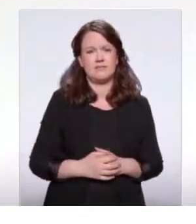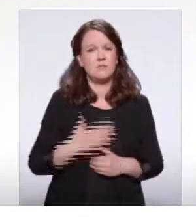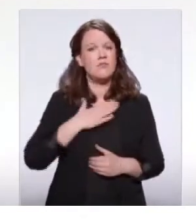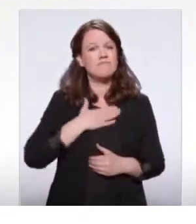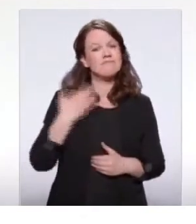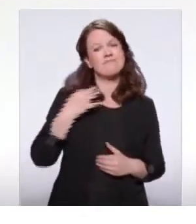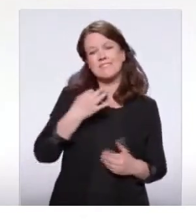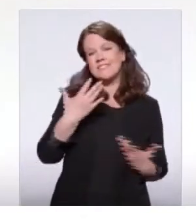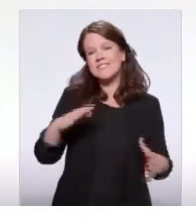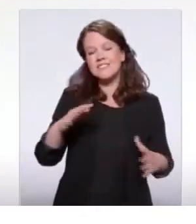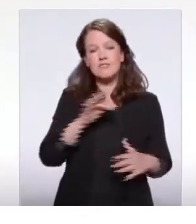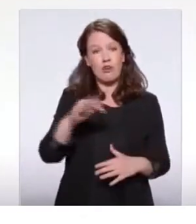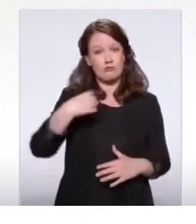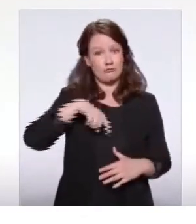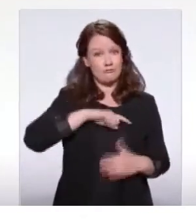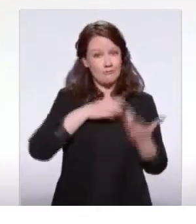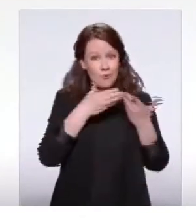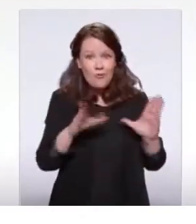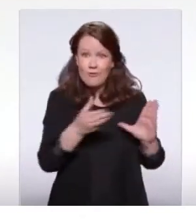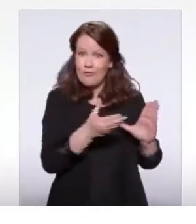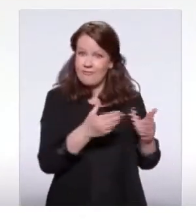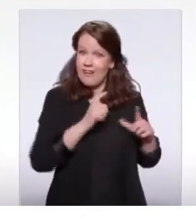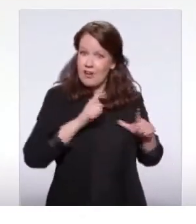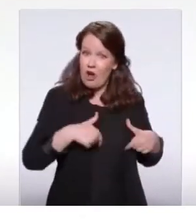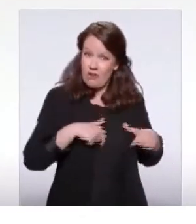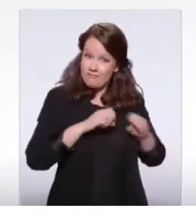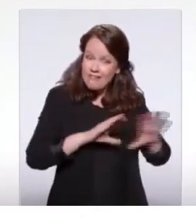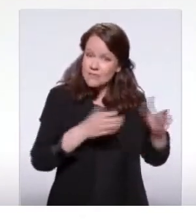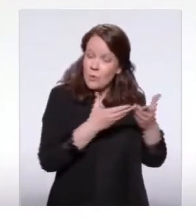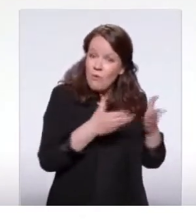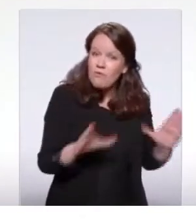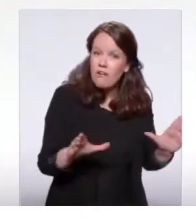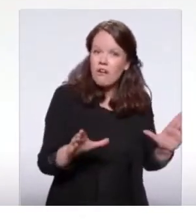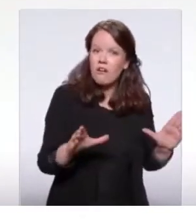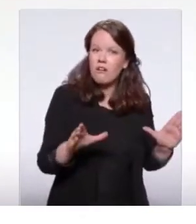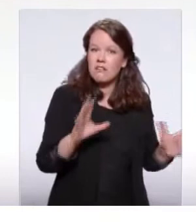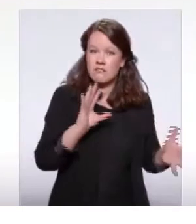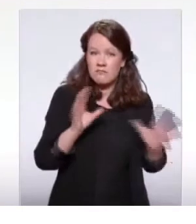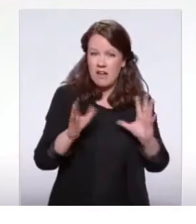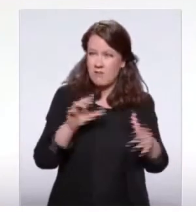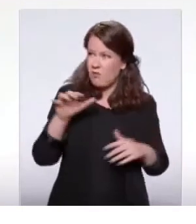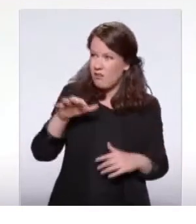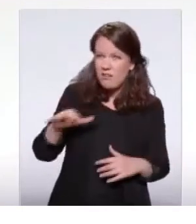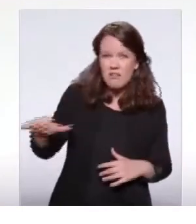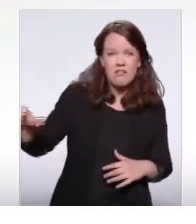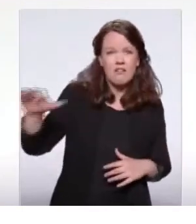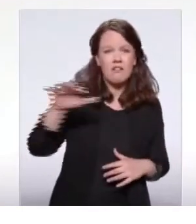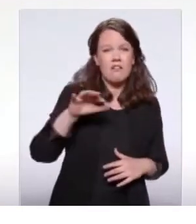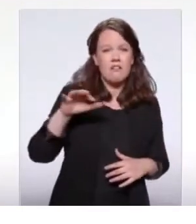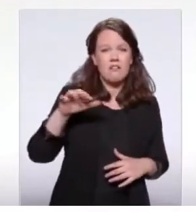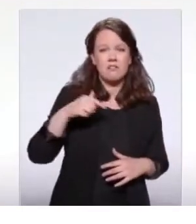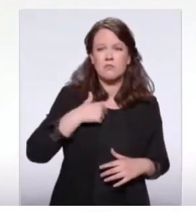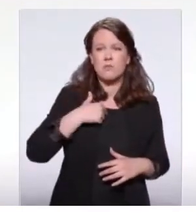disais, 42 semaines d'ouverture, parfois 2 ou 3 fois plus que certains de nos voisins,